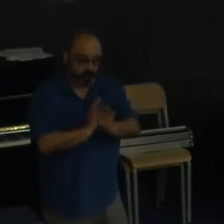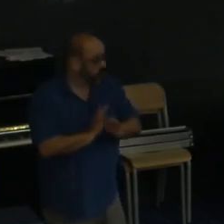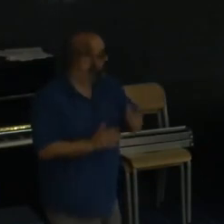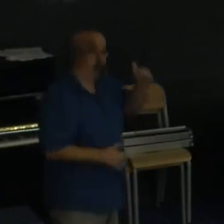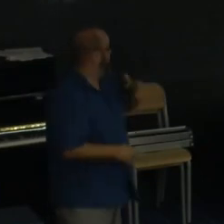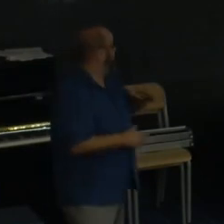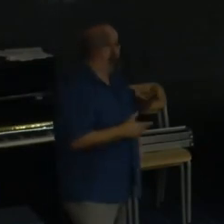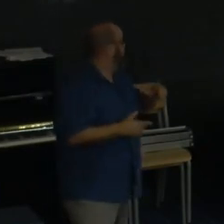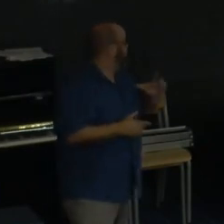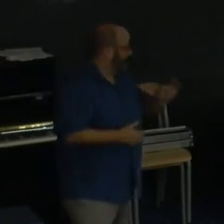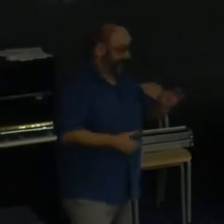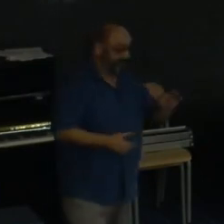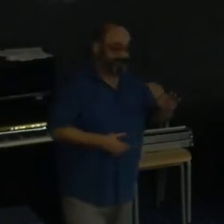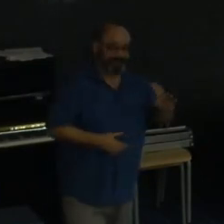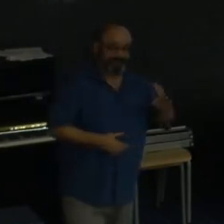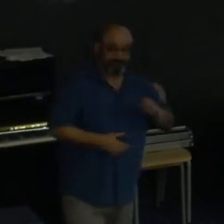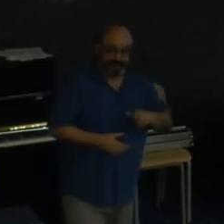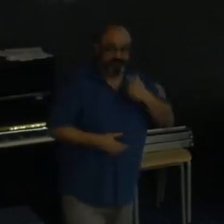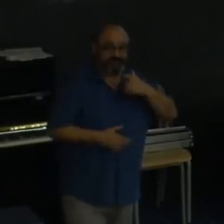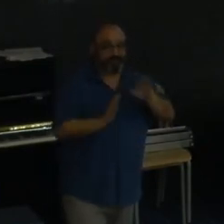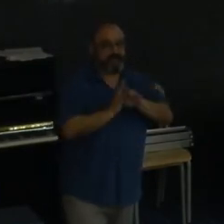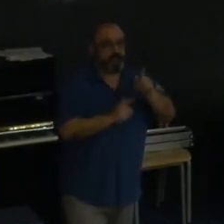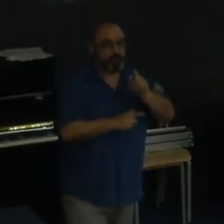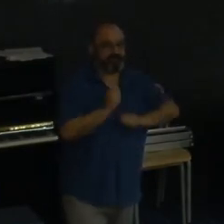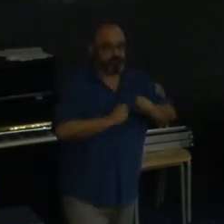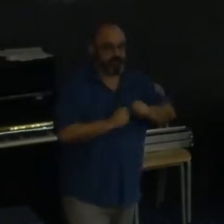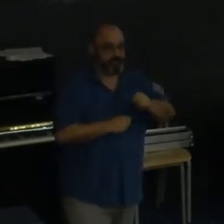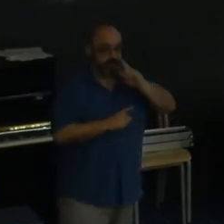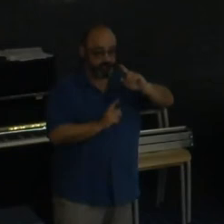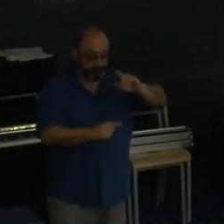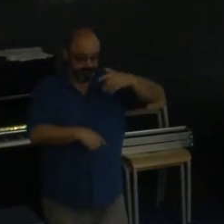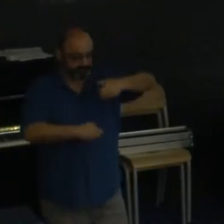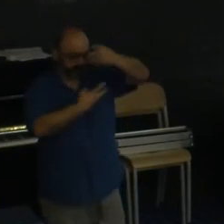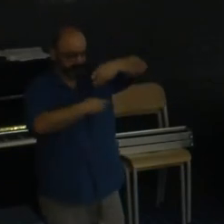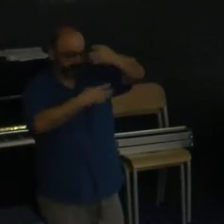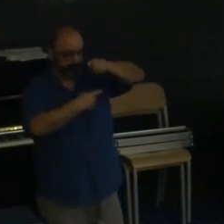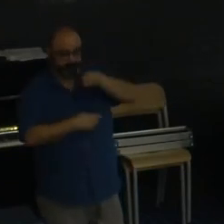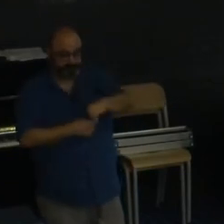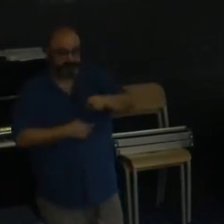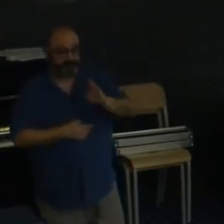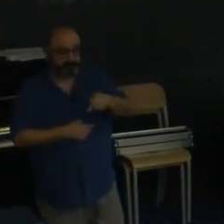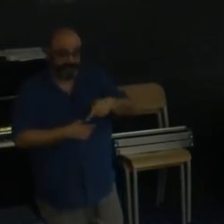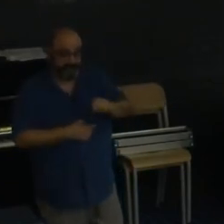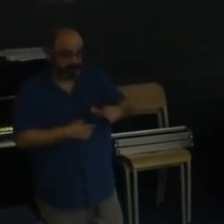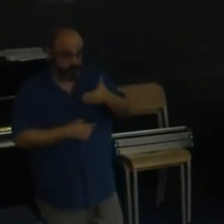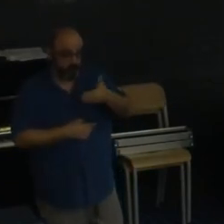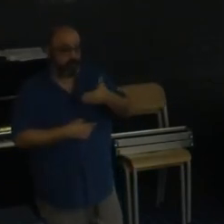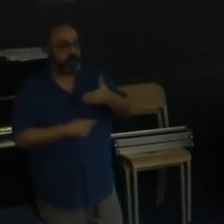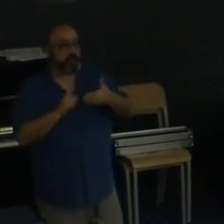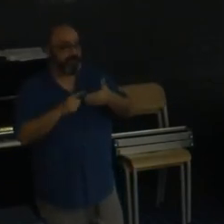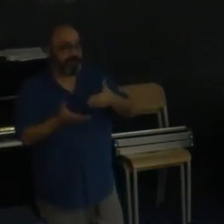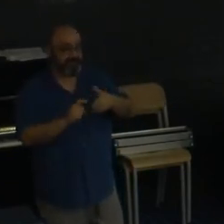Et le T-break. Le T-break, c'est simplement faire un break temporaire. C'est-à-dire qu'une fois qu'on est arrivé sur le breakpoint, automatiquement, il va le